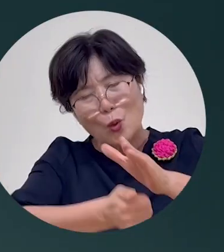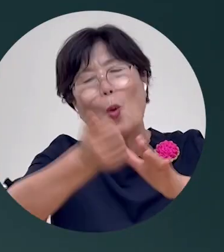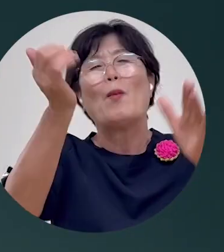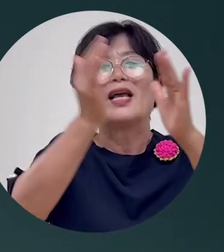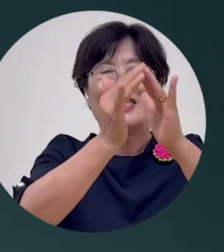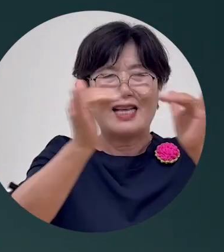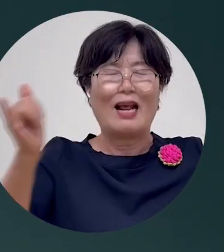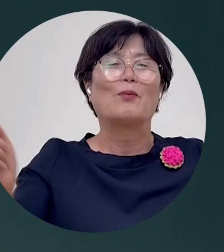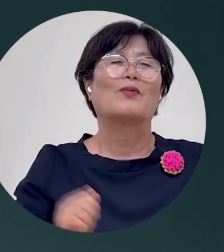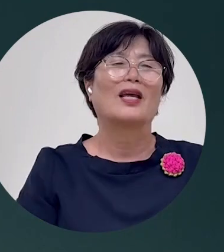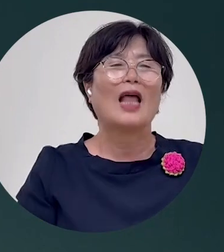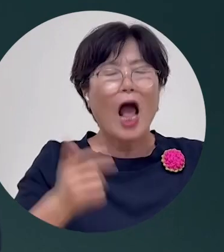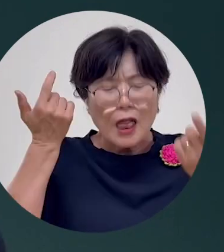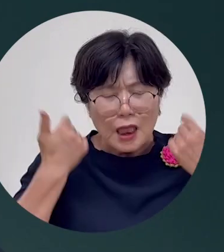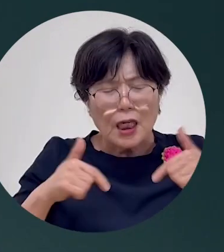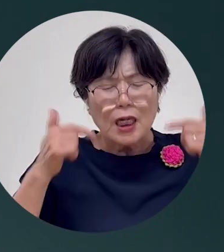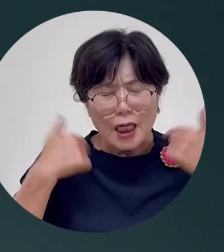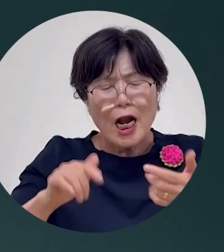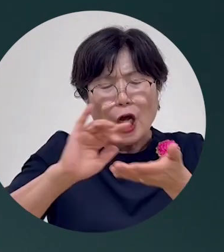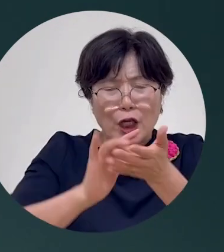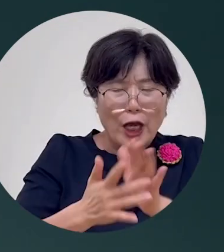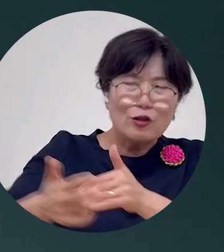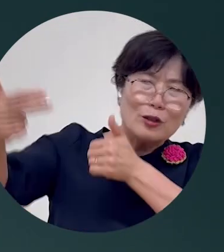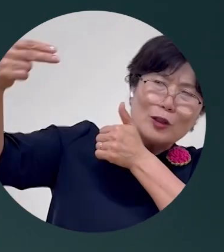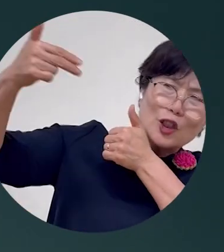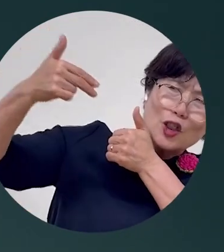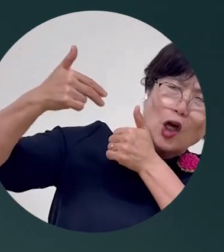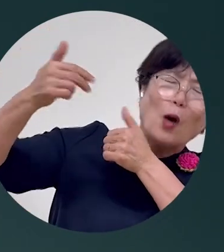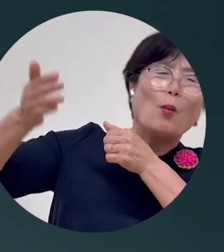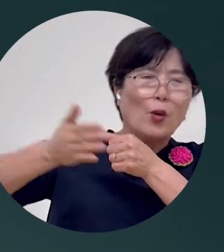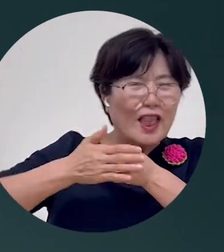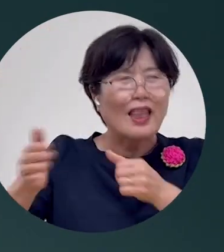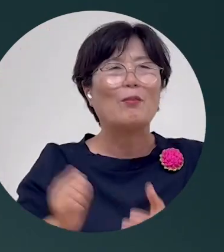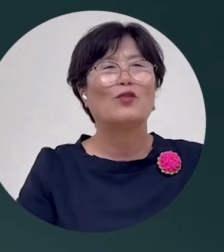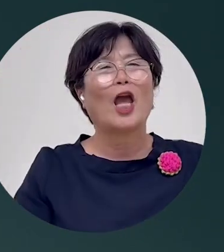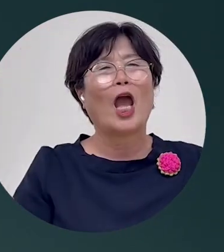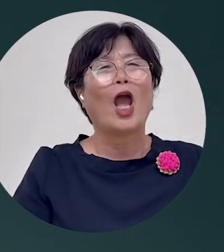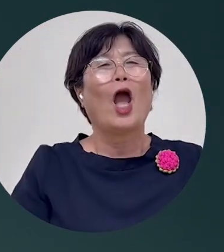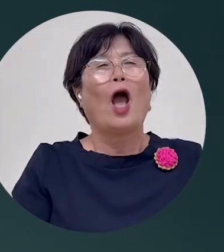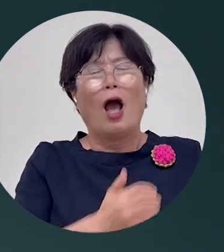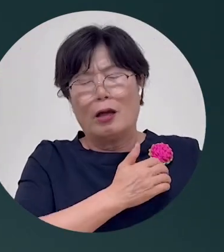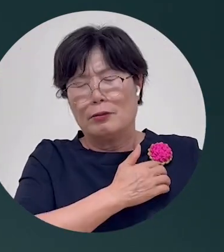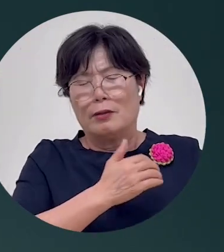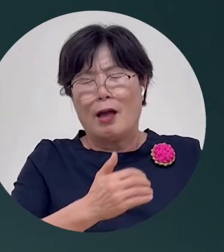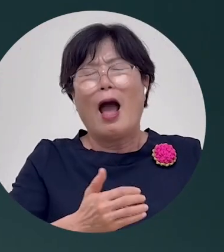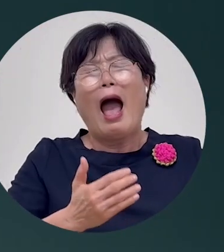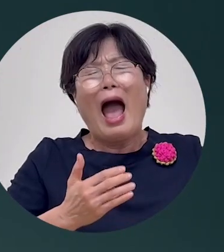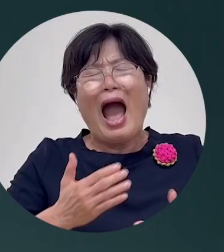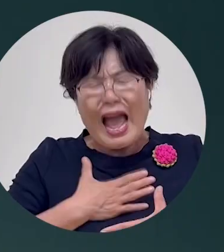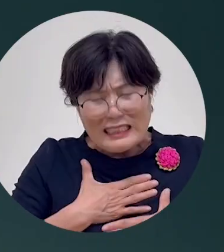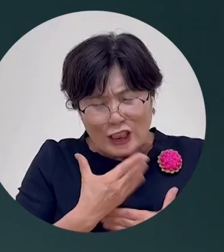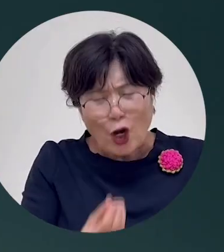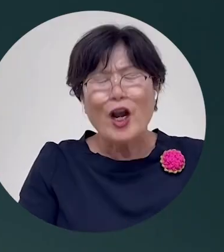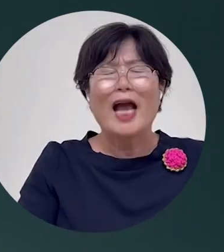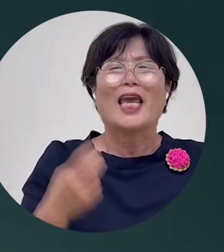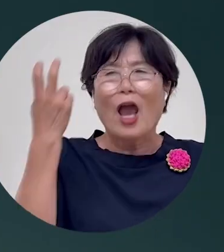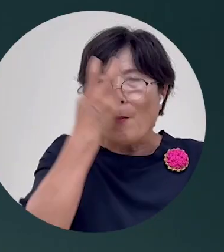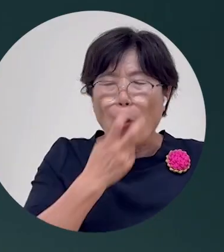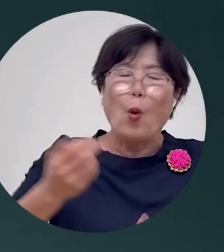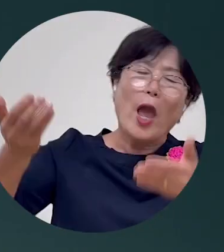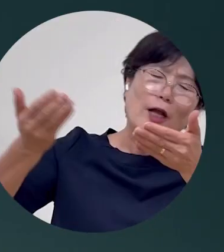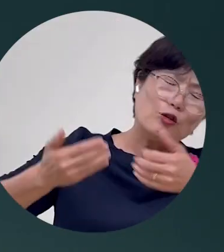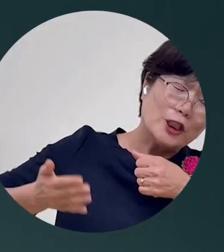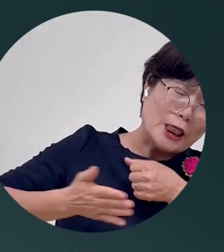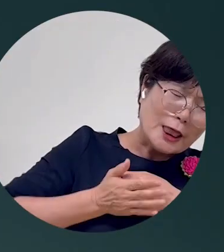그러냐? 늘 예수님이 지켜보시며 든든하게 보호해 주시기에 여러분, 불안한